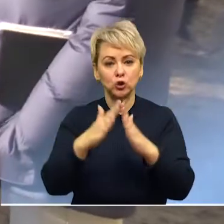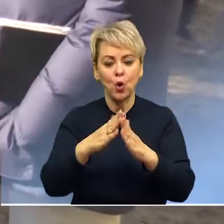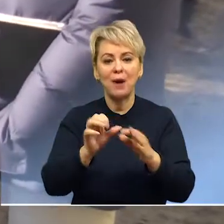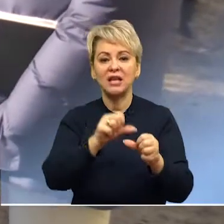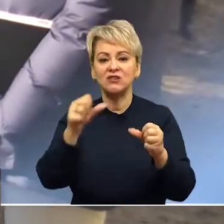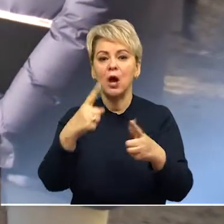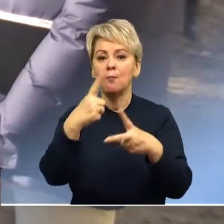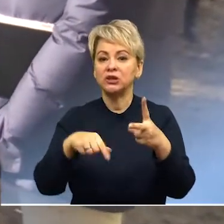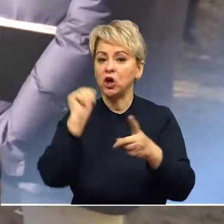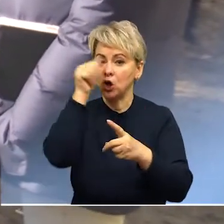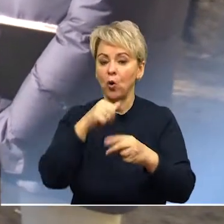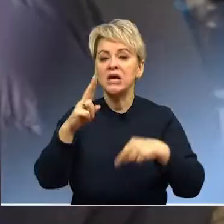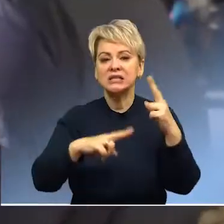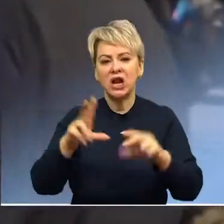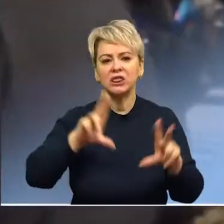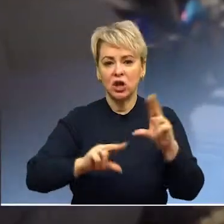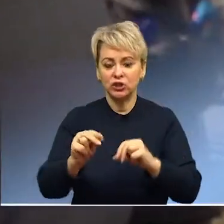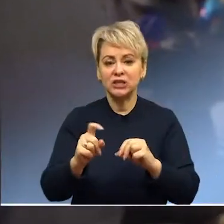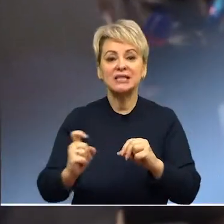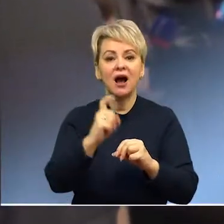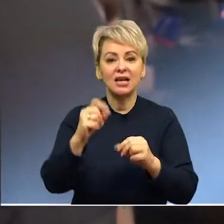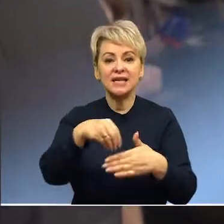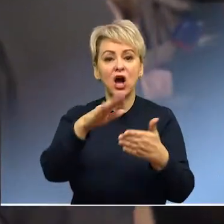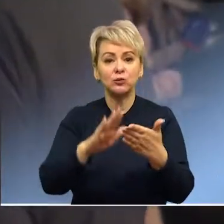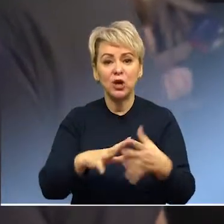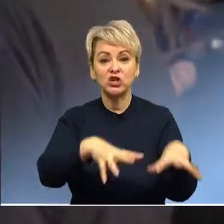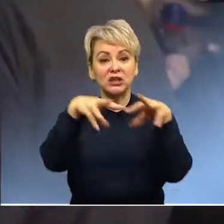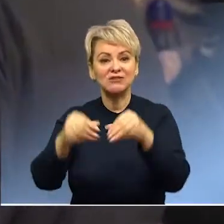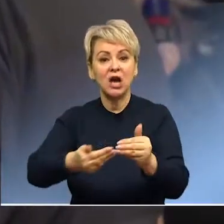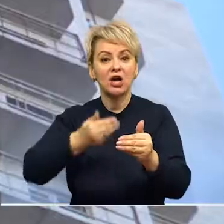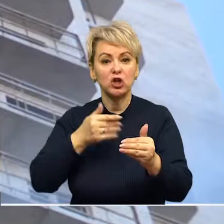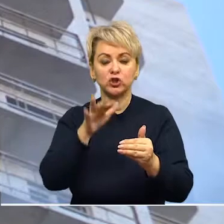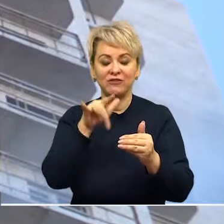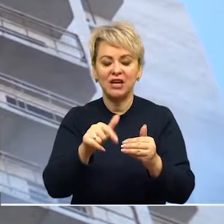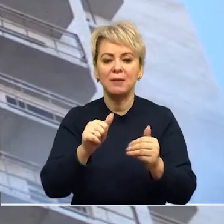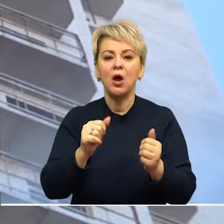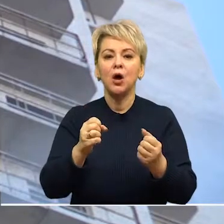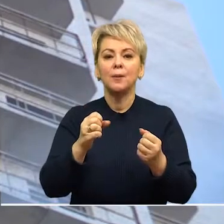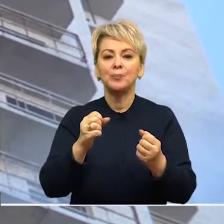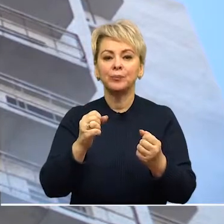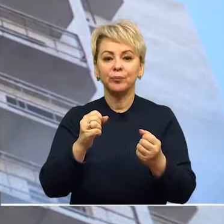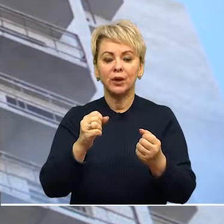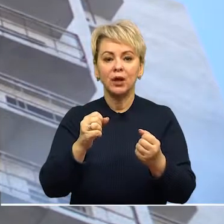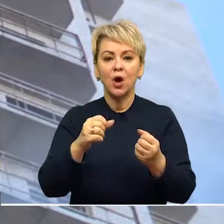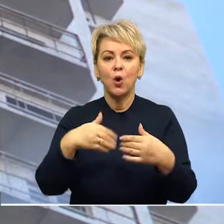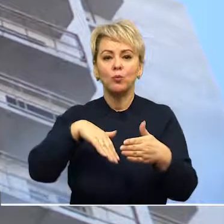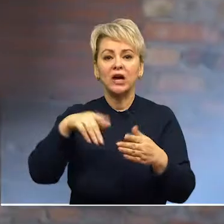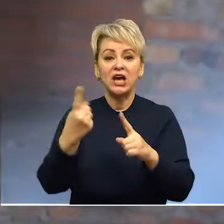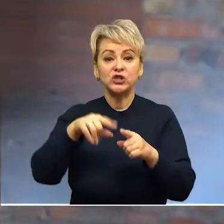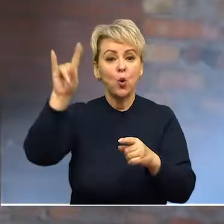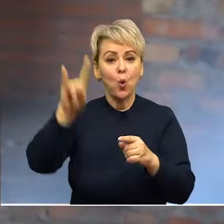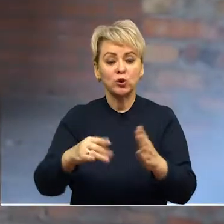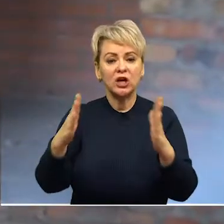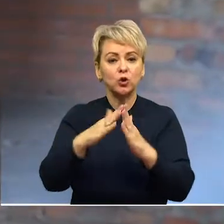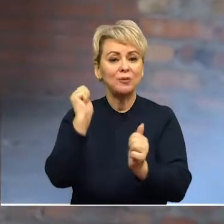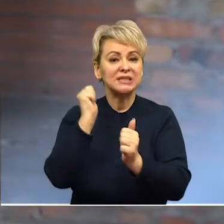отведено 1,5 года. Но подрядчик надеется, собственники отметят новоселье раньше срока. Пустые окна этого дома,